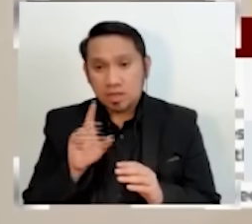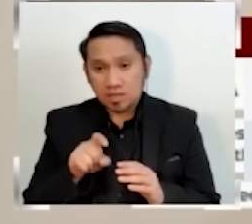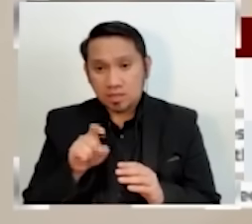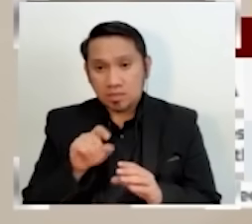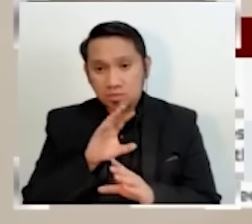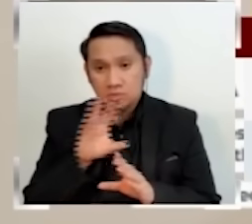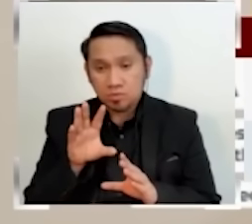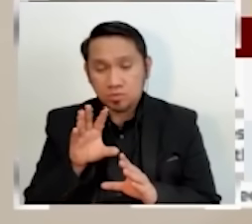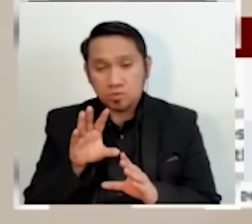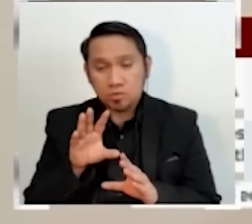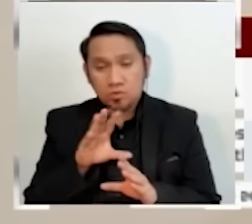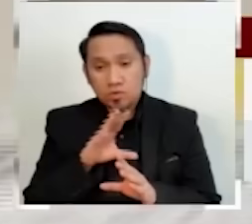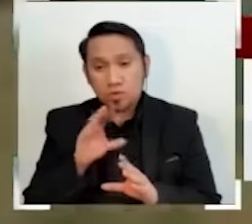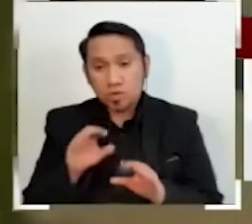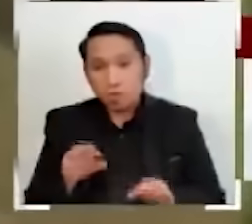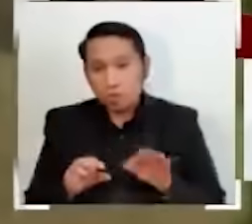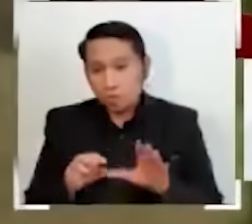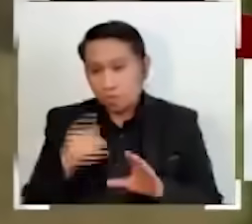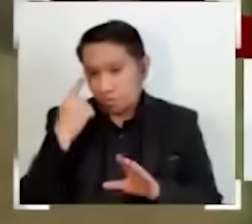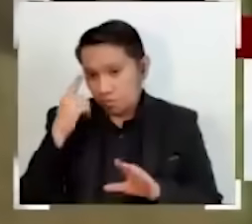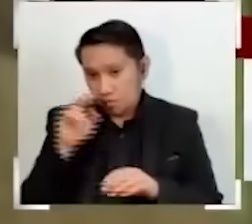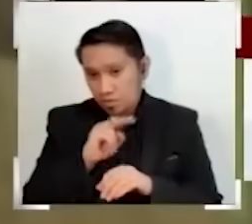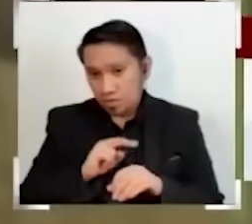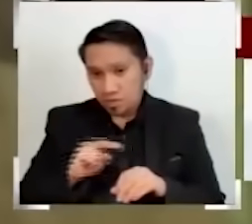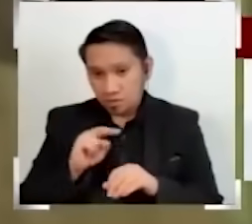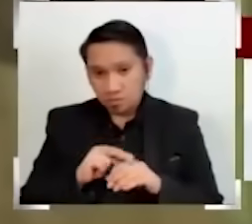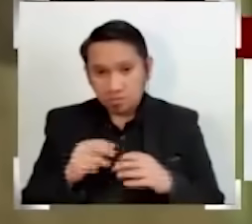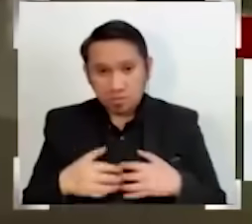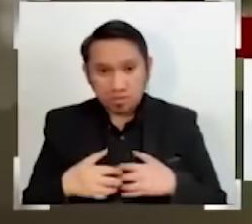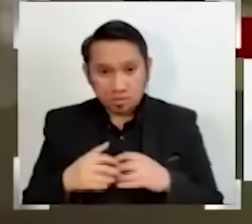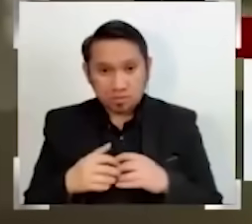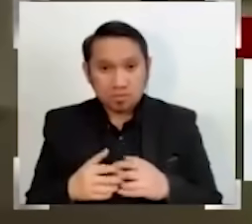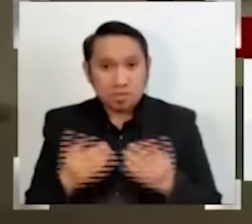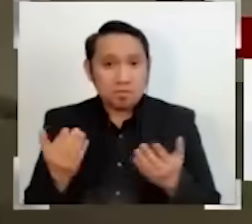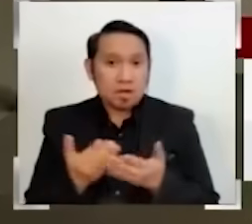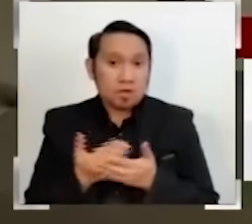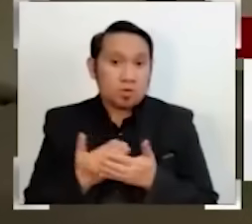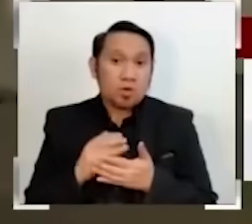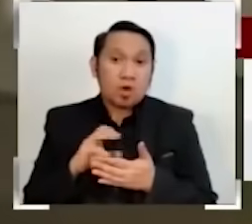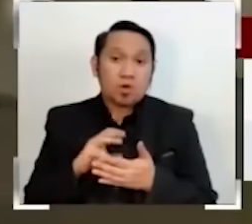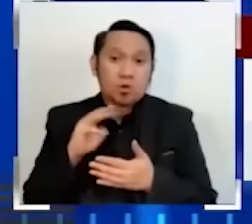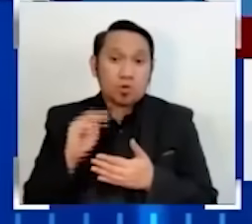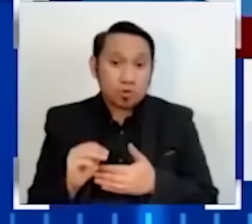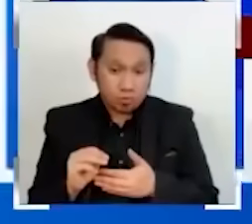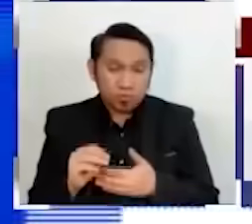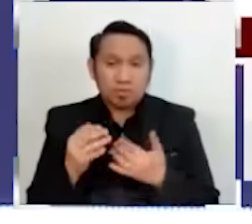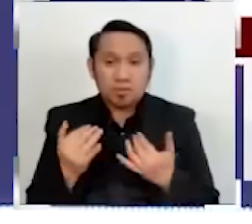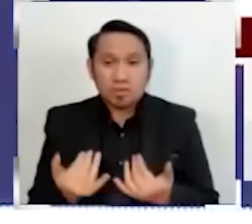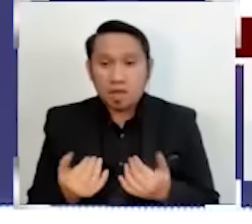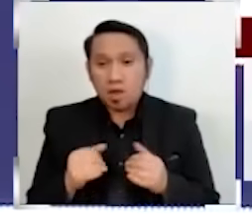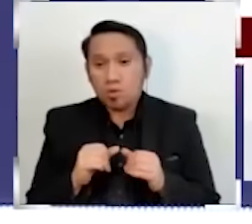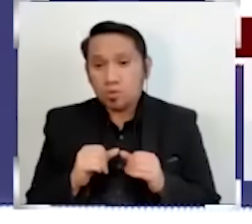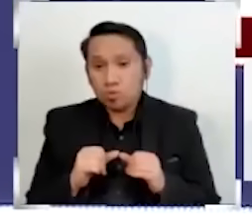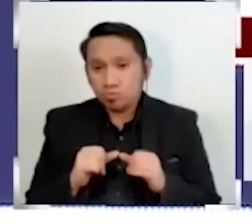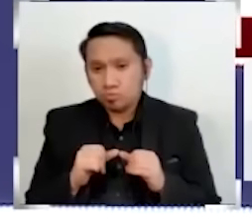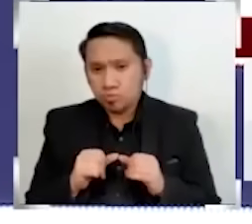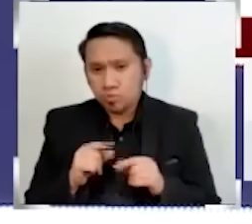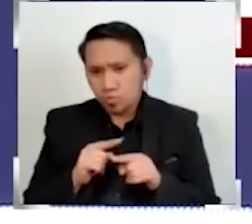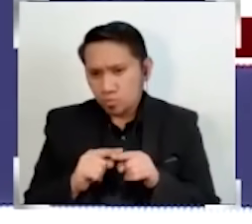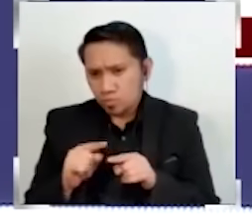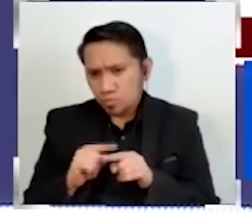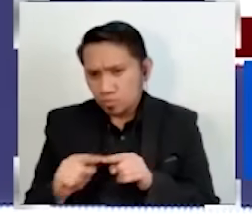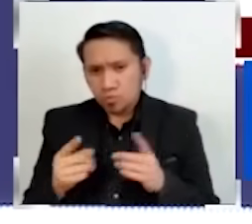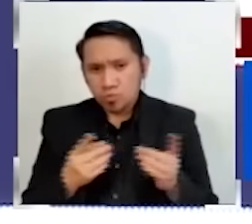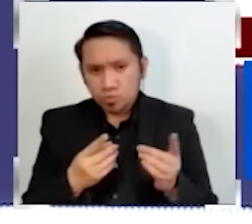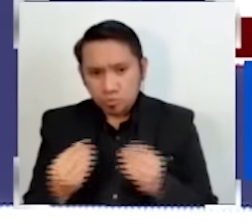and contributing to nation building. May bago na rin curriculum na unti-unti nang pinatutupad. Bigyan natin ng pagkakataon yung